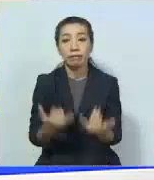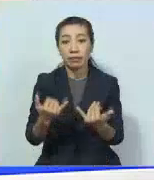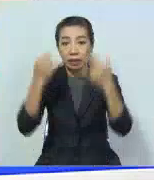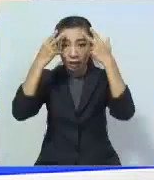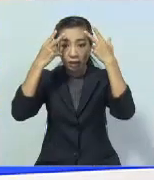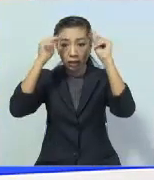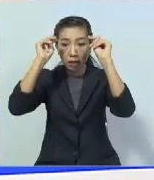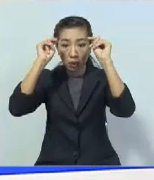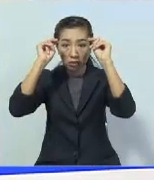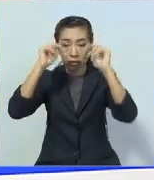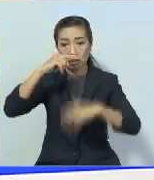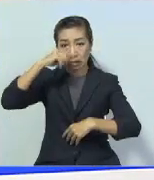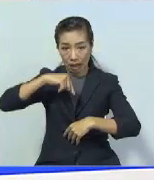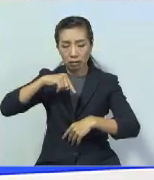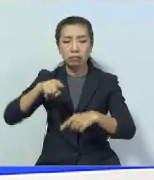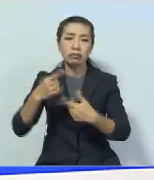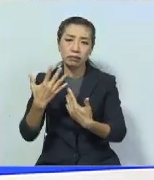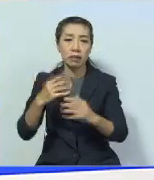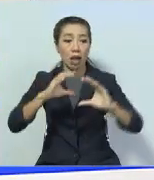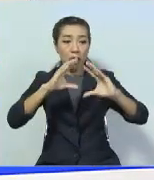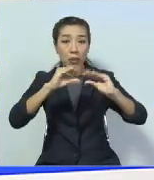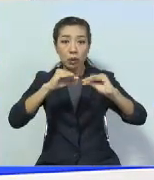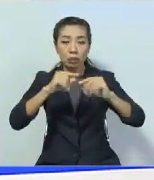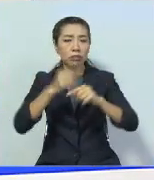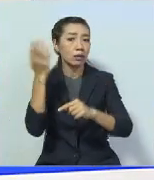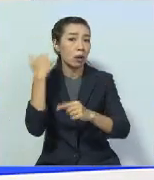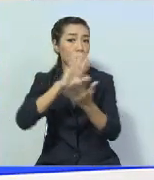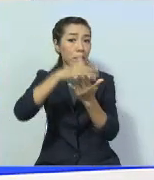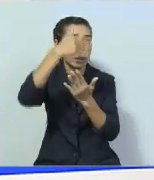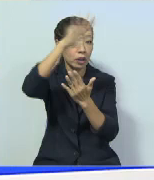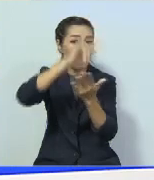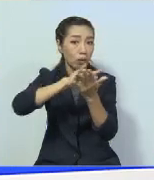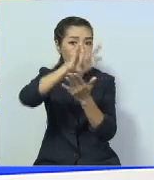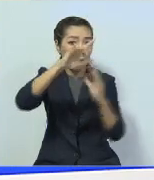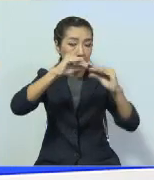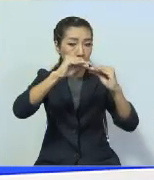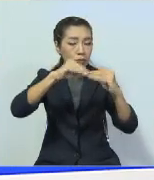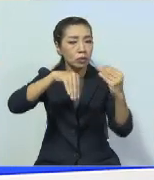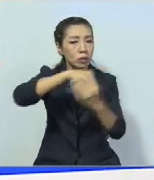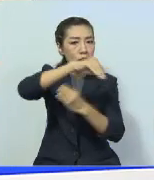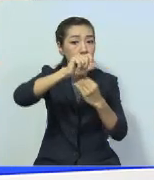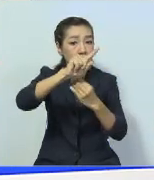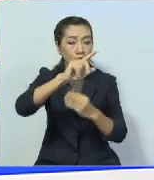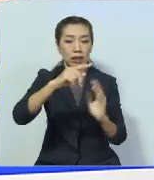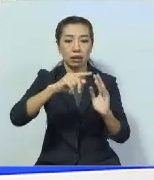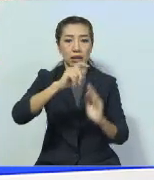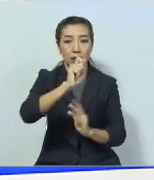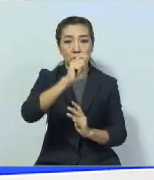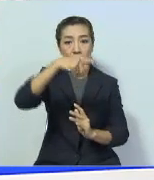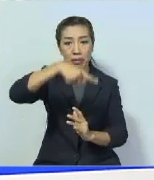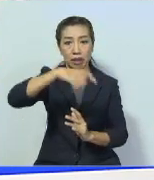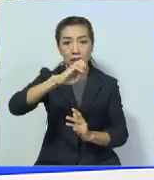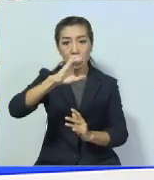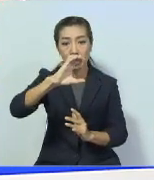ทางนายกรัฐมนตรีนะครับก็เพิ่งจะเสร็จสิ้นภารกิจการเดินทางเข้าร่วมการประชุมผู้นำเขตเศรษฐกิจเอเปคครั้งที่26